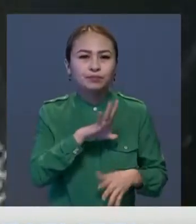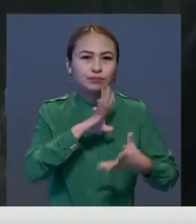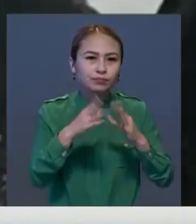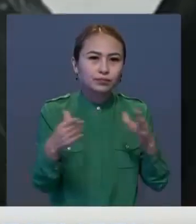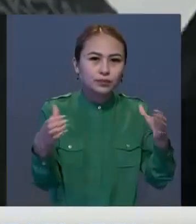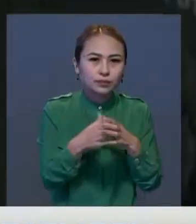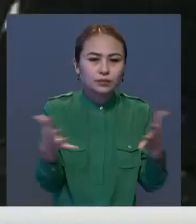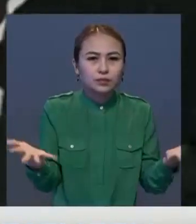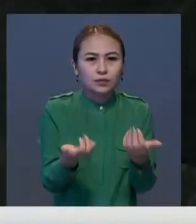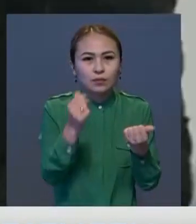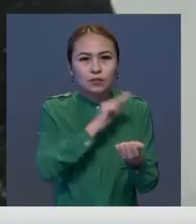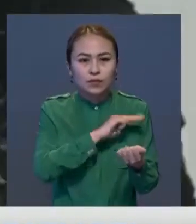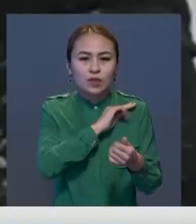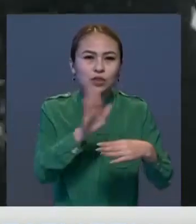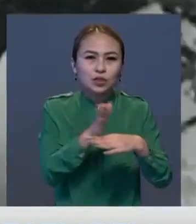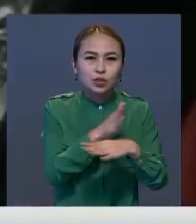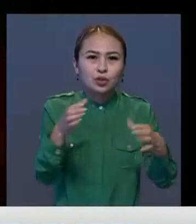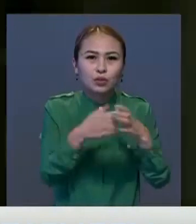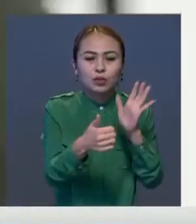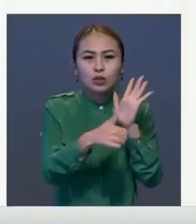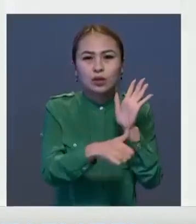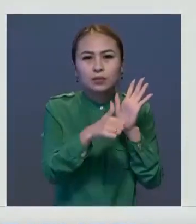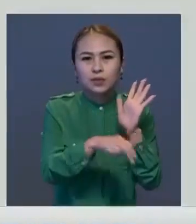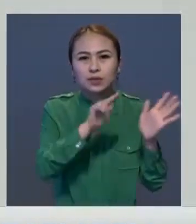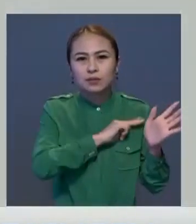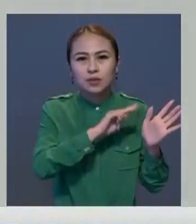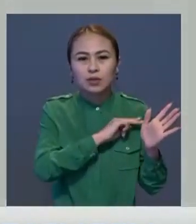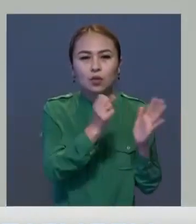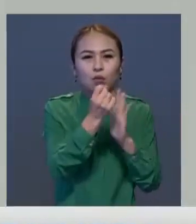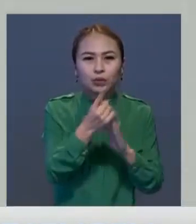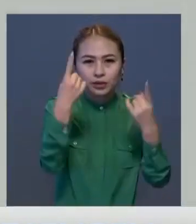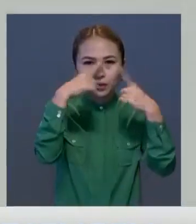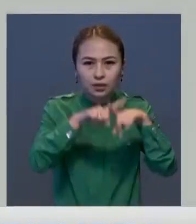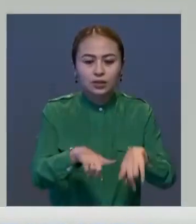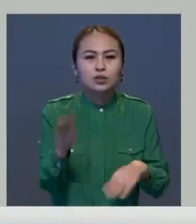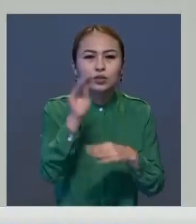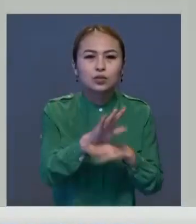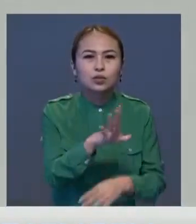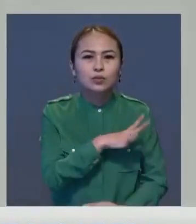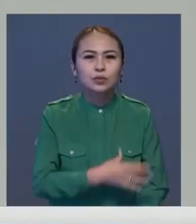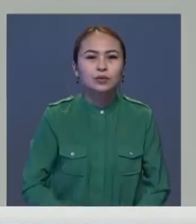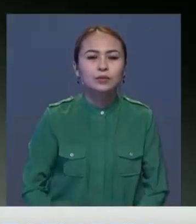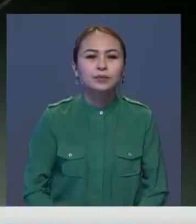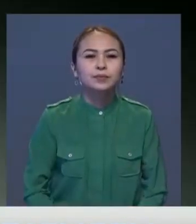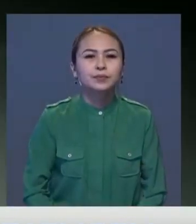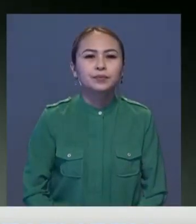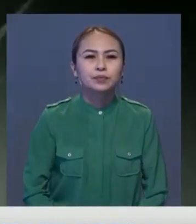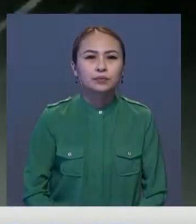төтенше жағдайлар департаменті құтқару жұмыстарына жеке құрамның 60 қызметкері мен 11 техникасын жұмылдырған